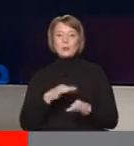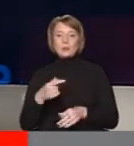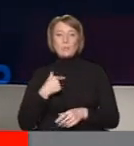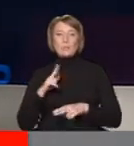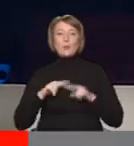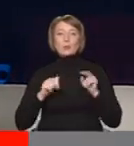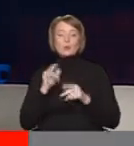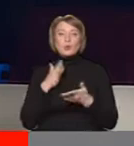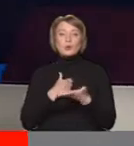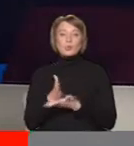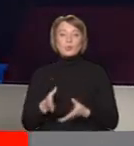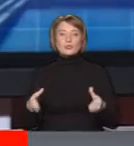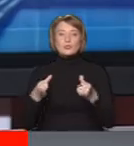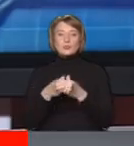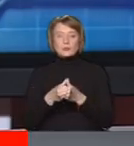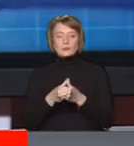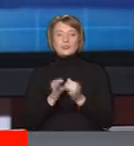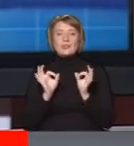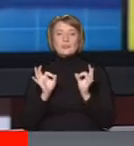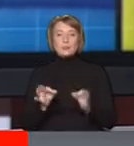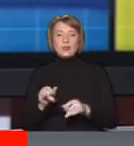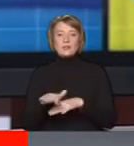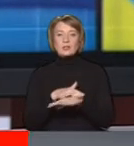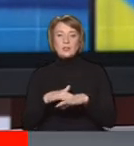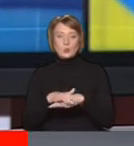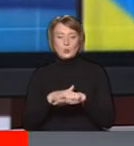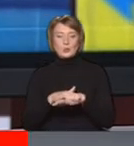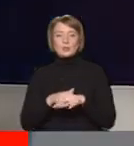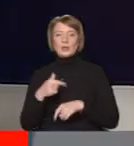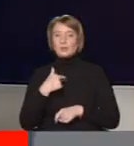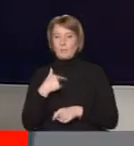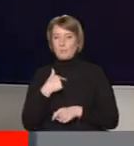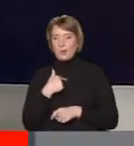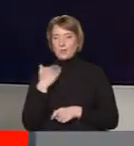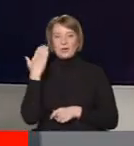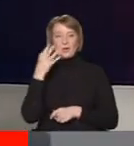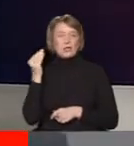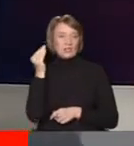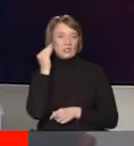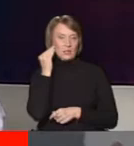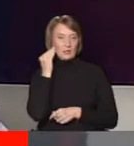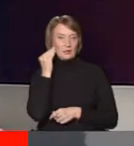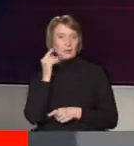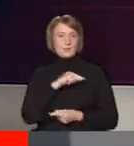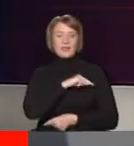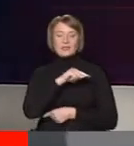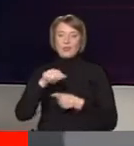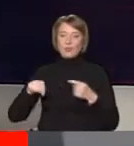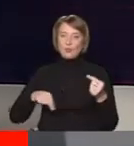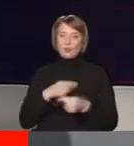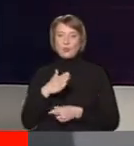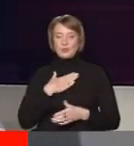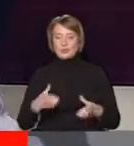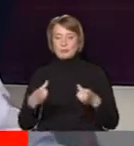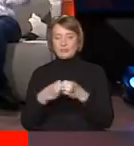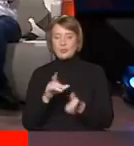будуємо політичну партію, справді народну, на роки. Це моя особиста мрія. Я для цього в Україну повернувся. Навколо нас зібралася доволі потужна